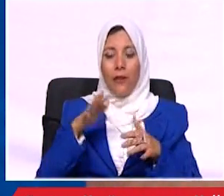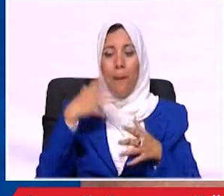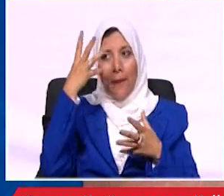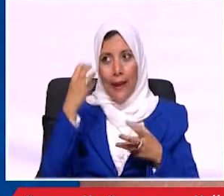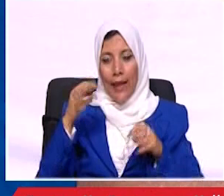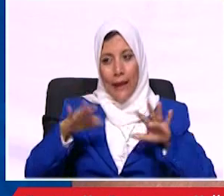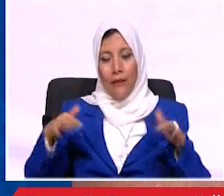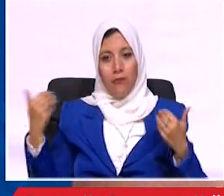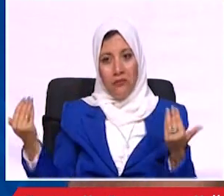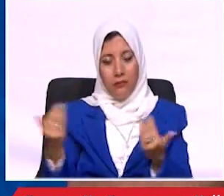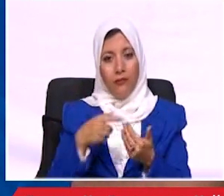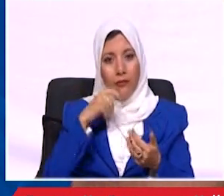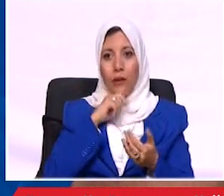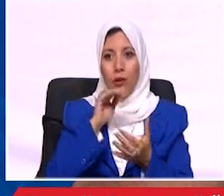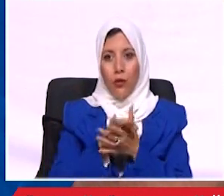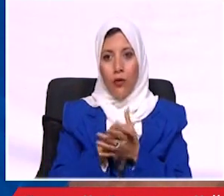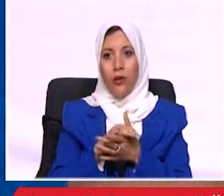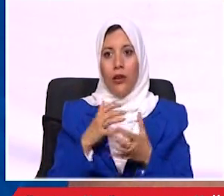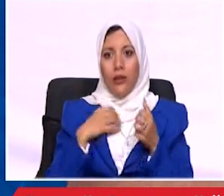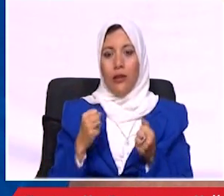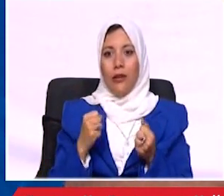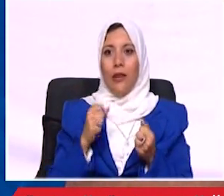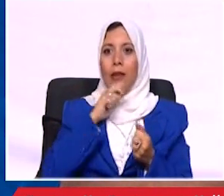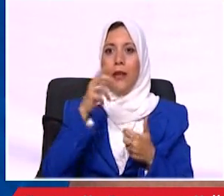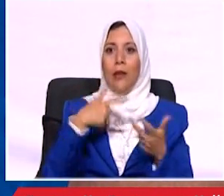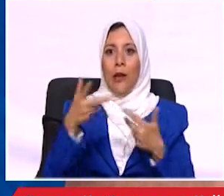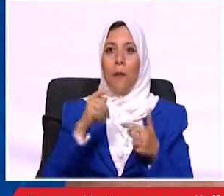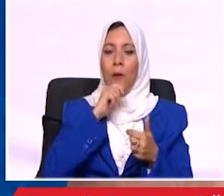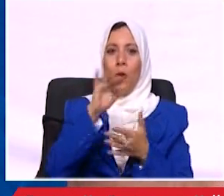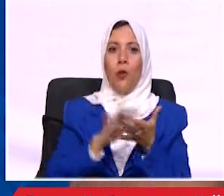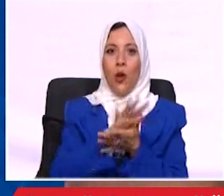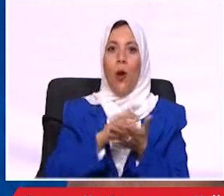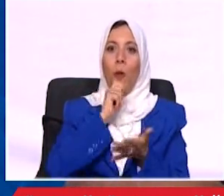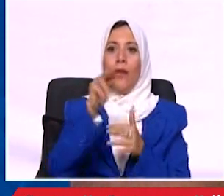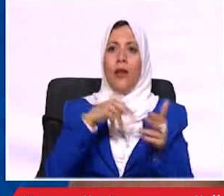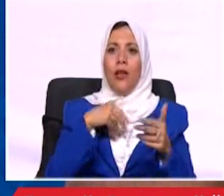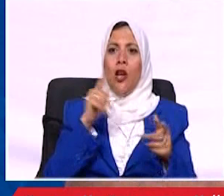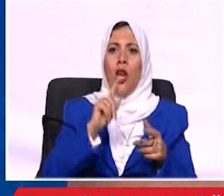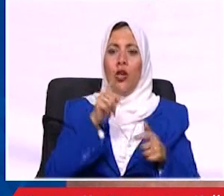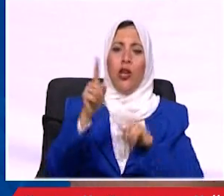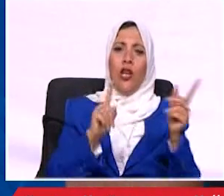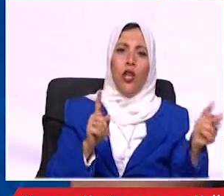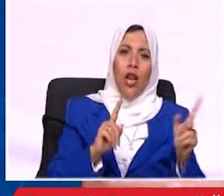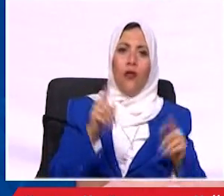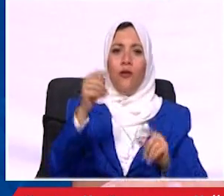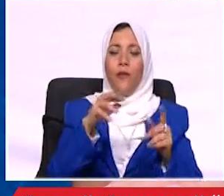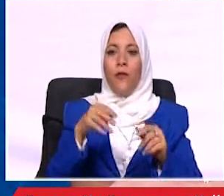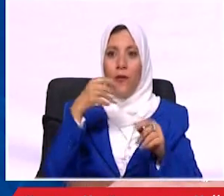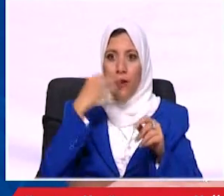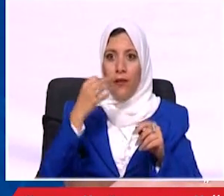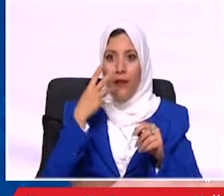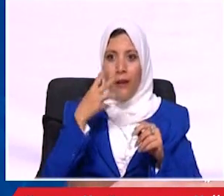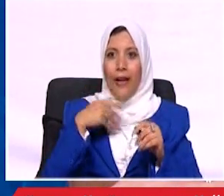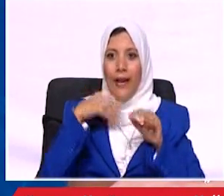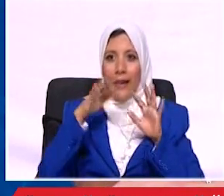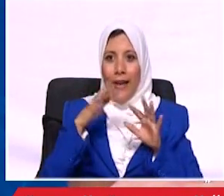مكان، وكنت بشد مع بنت كده، بنتخانق مع بعض قوي. لا انت مش عارف ايه، وفي نفس الوقت شايف حد